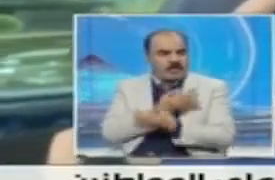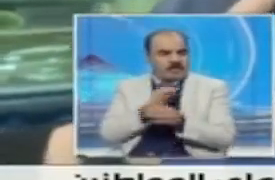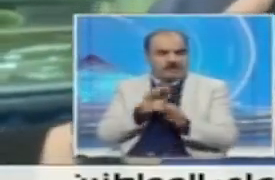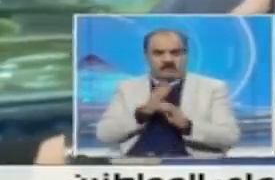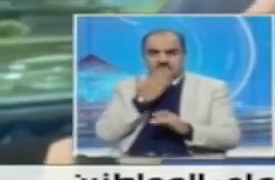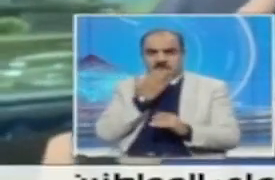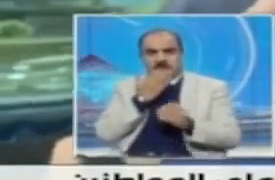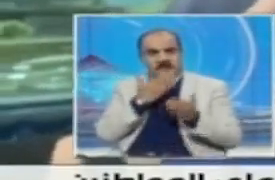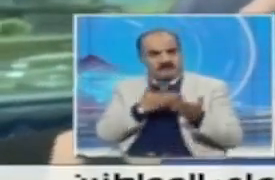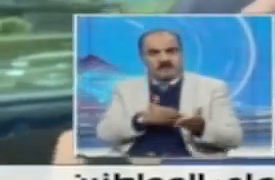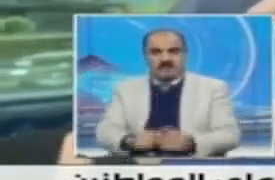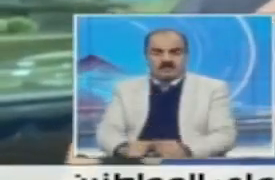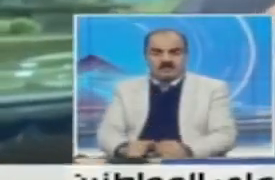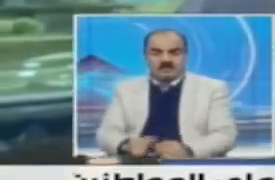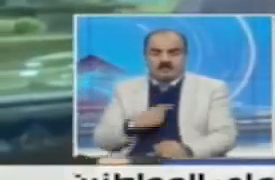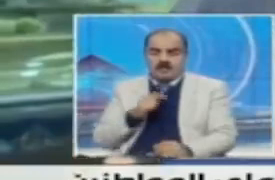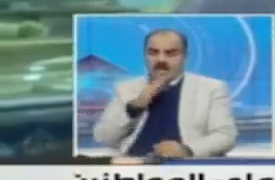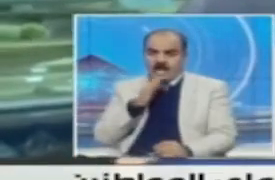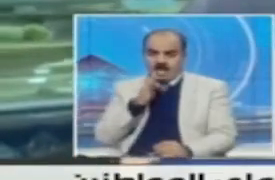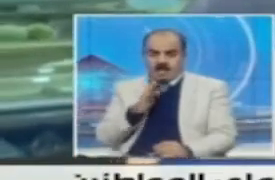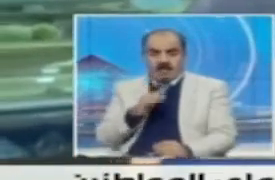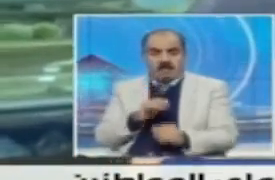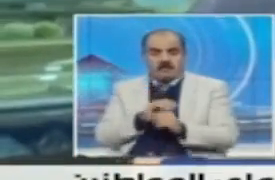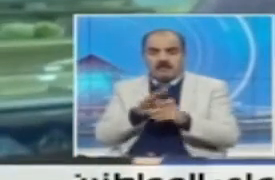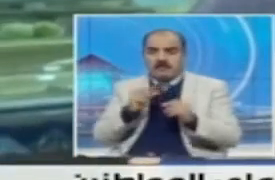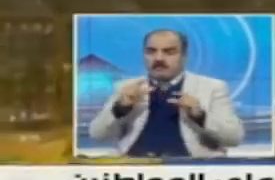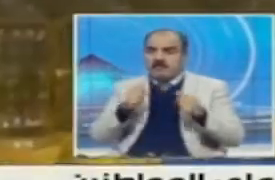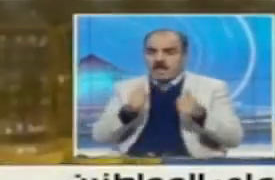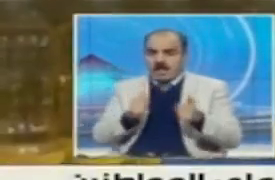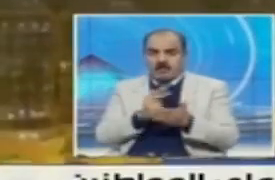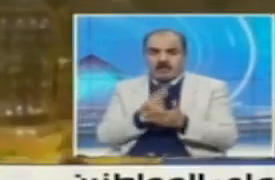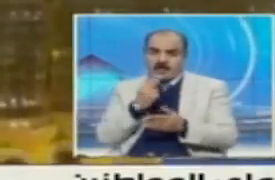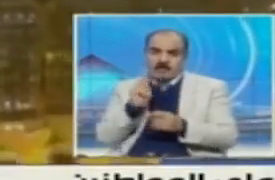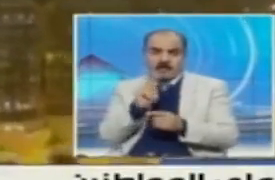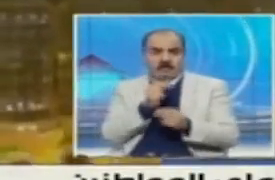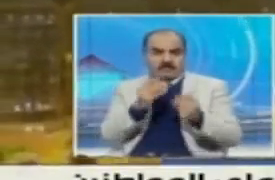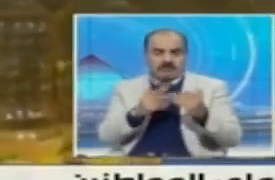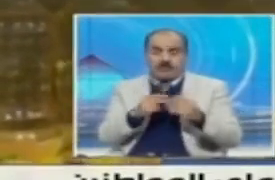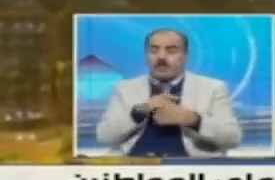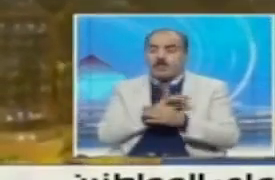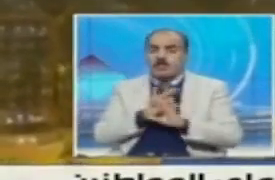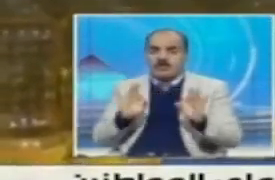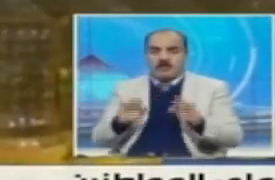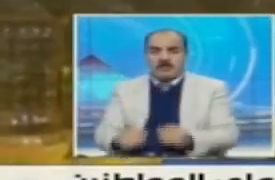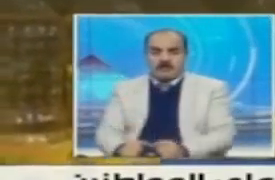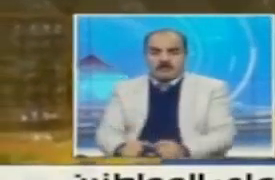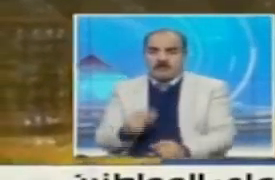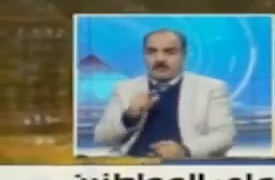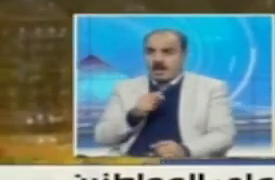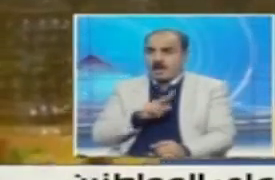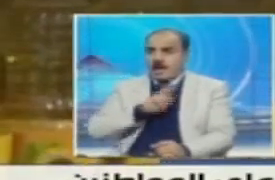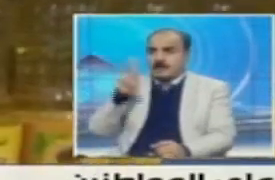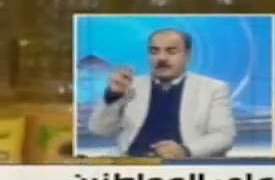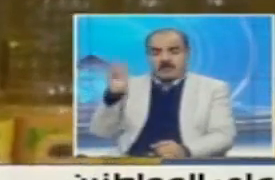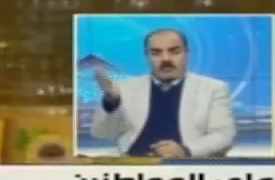الحمد لله، فبصراحة يعني كل حاجة موجودة بسعر كويس. لا الصراحة متوفرة كويس جدا، وأسعارها برضو